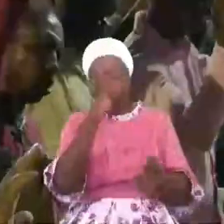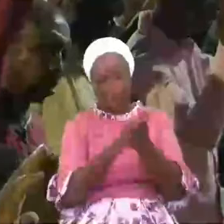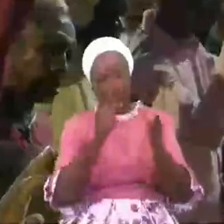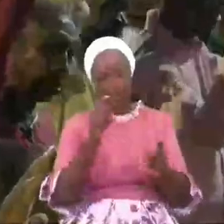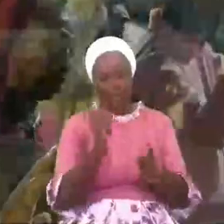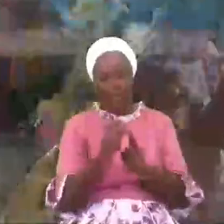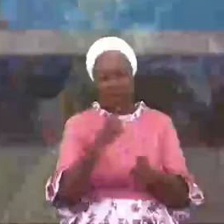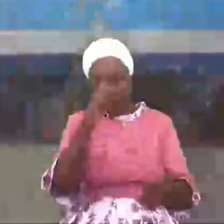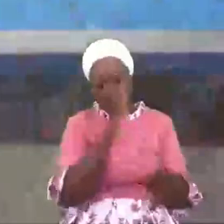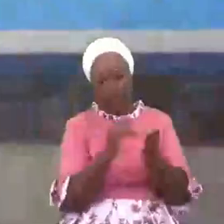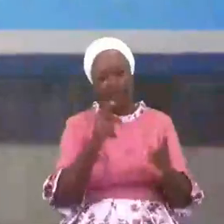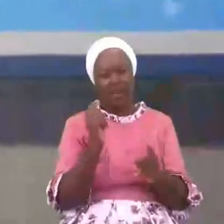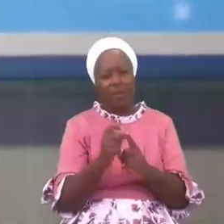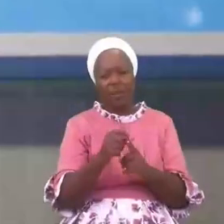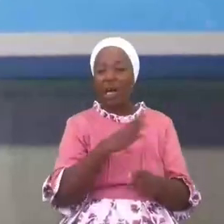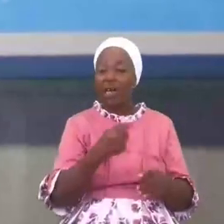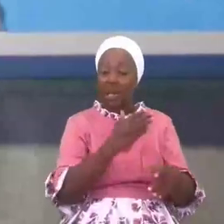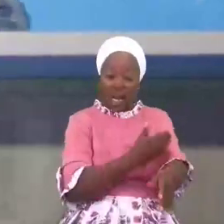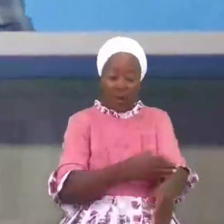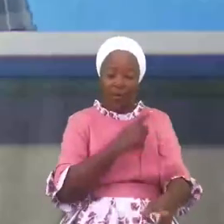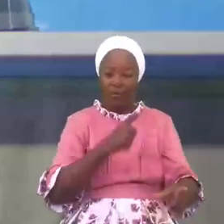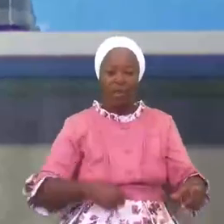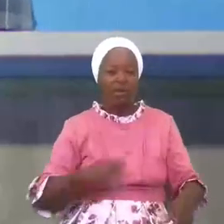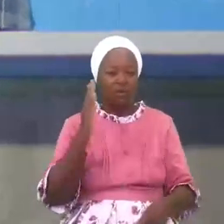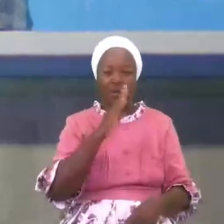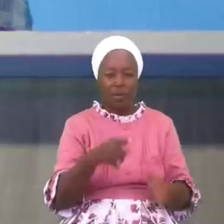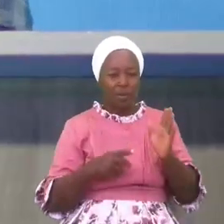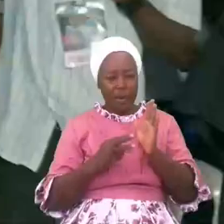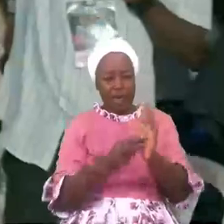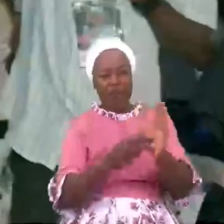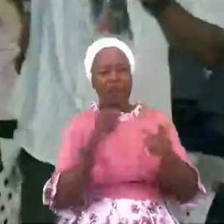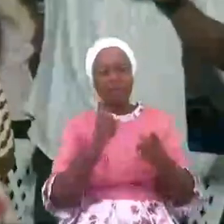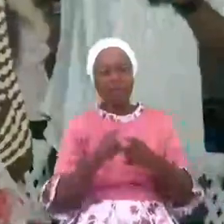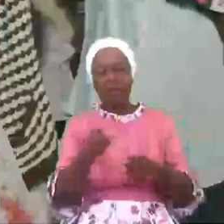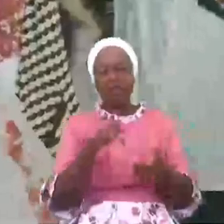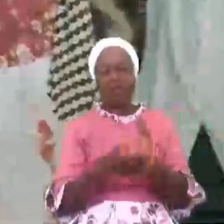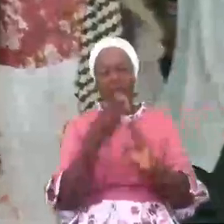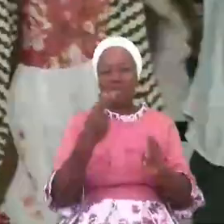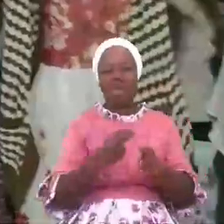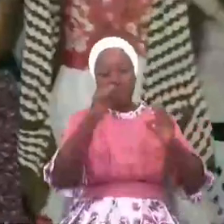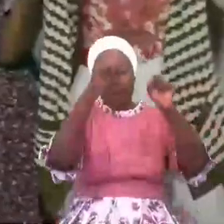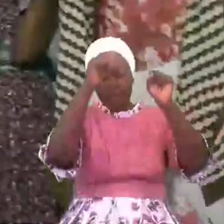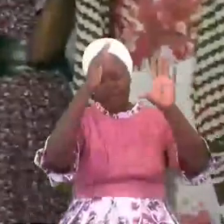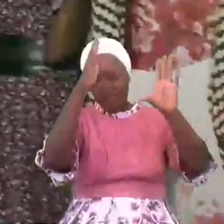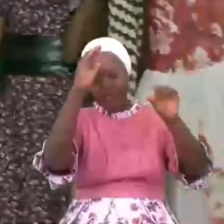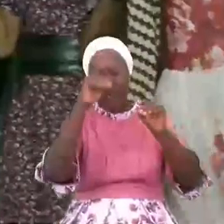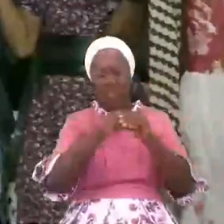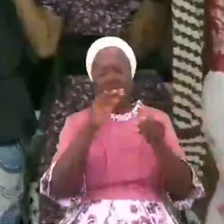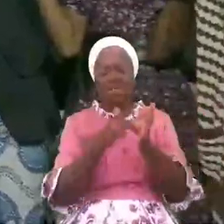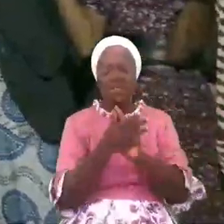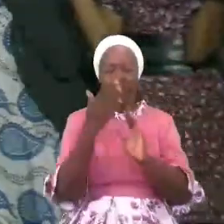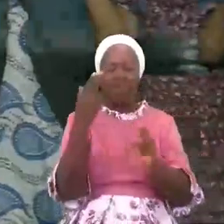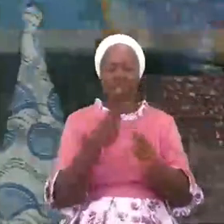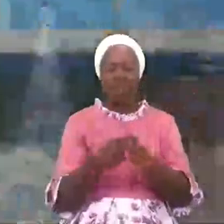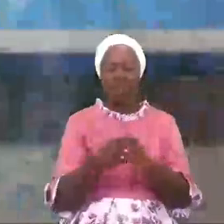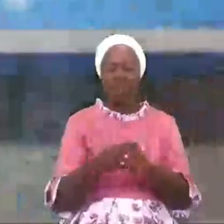crois. Et le bras de l'Éternel te sera manifesté là-bas. Paix au nom de